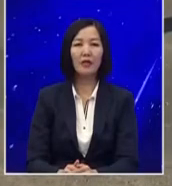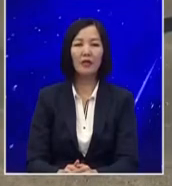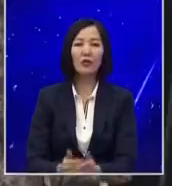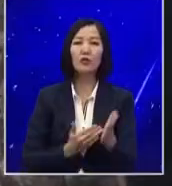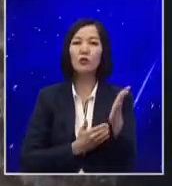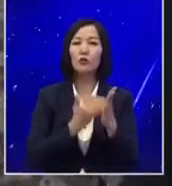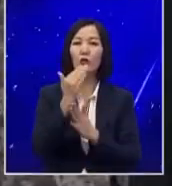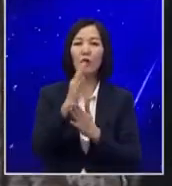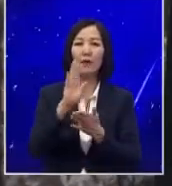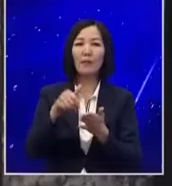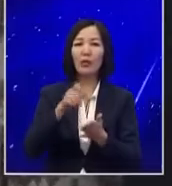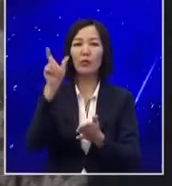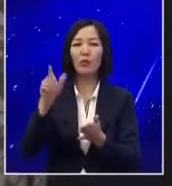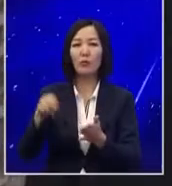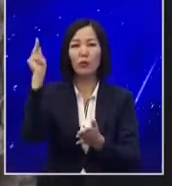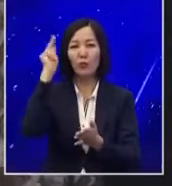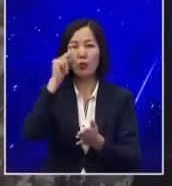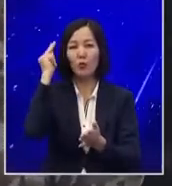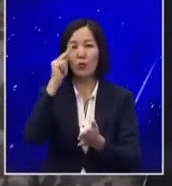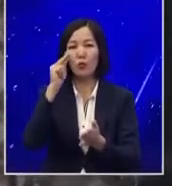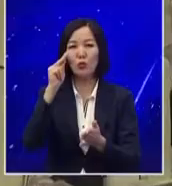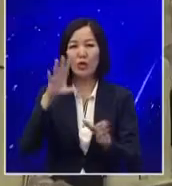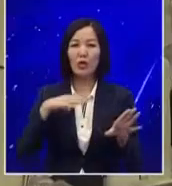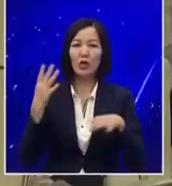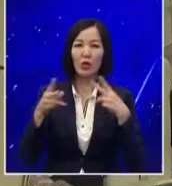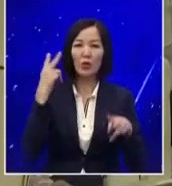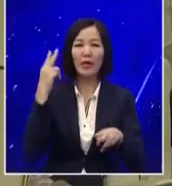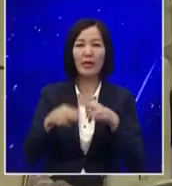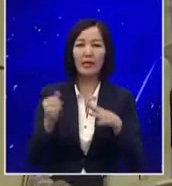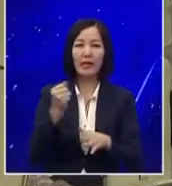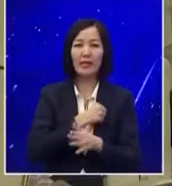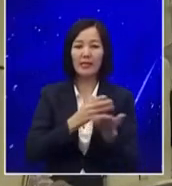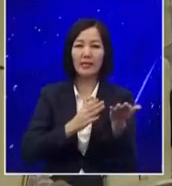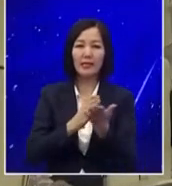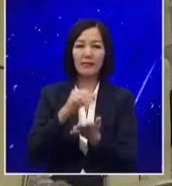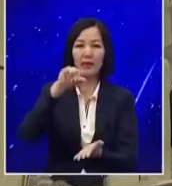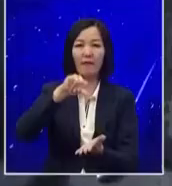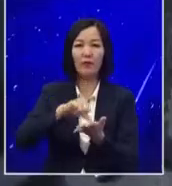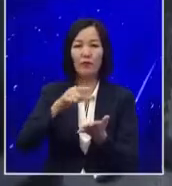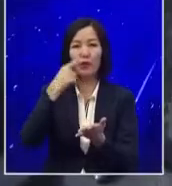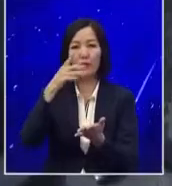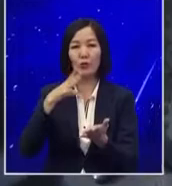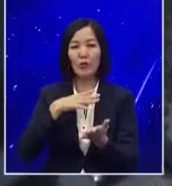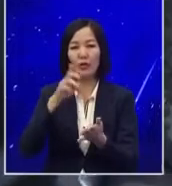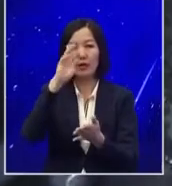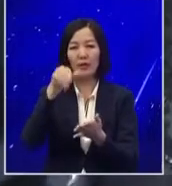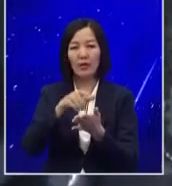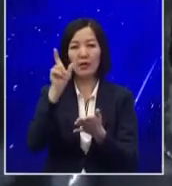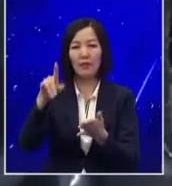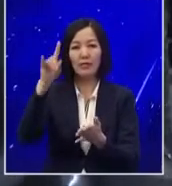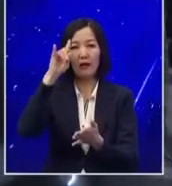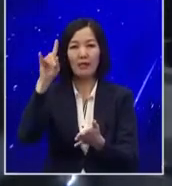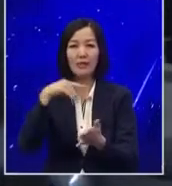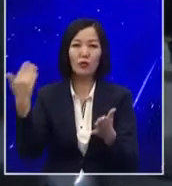Жоғары бас қолбасшы оқу-жаттығулар аяқталғаннан кейін әскери қызметкерлердің алдынан сөз сөйледі. Мемлекет басшысы